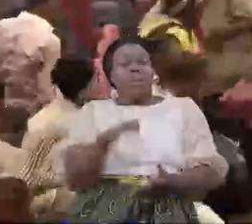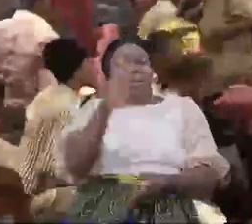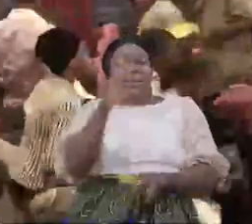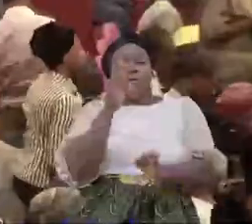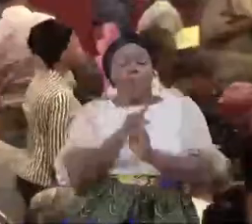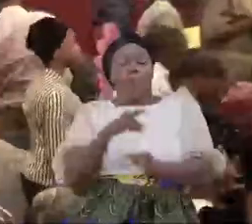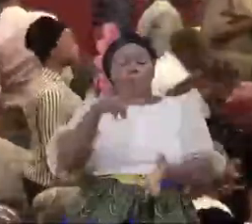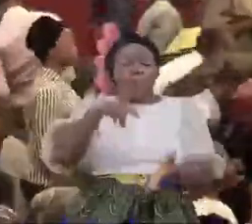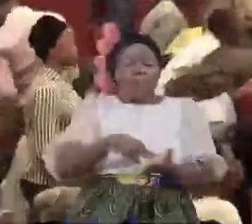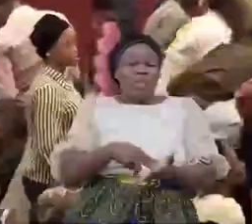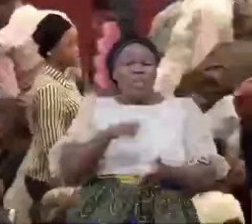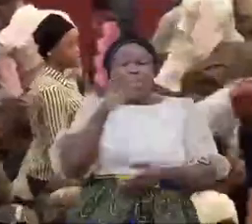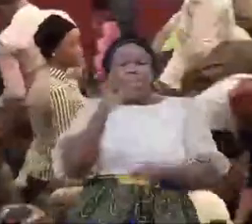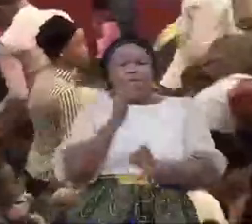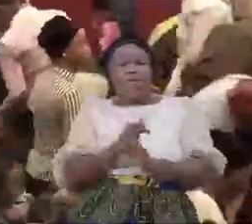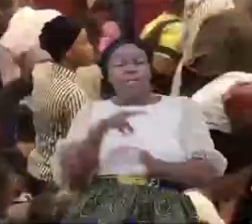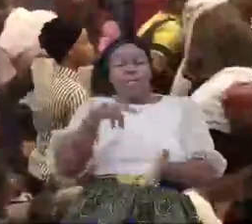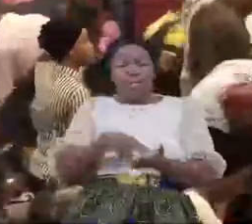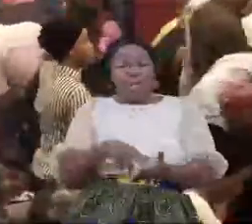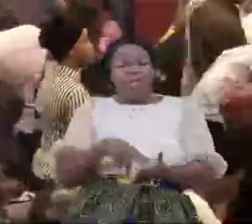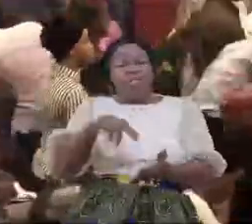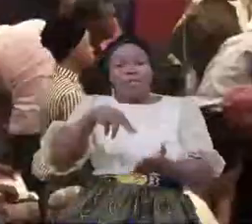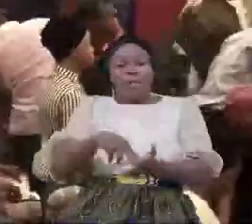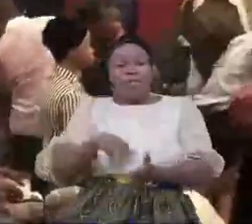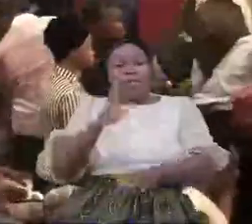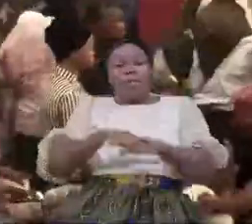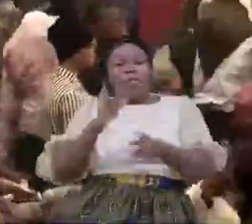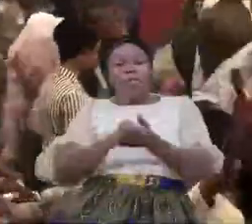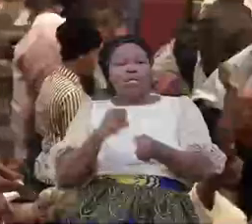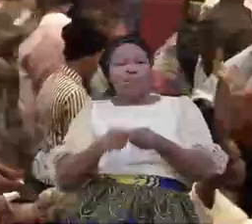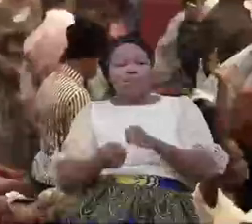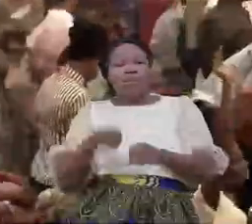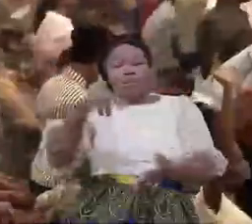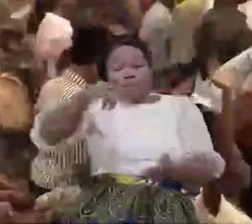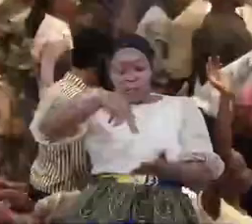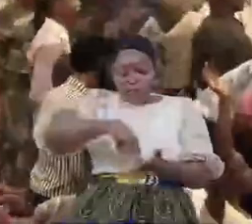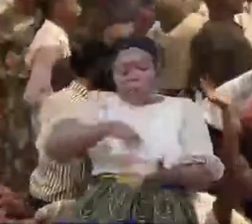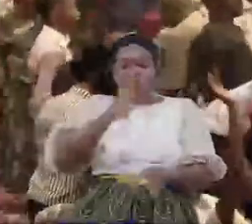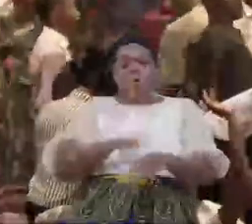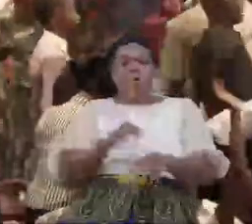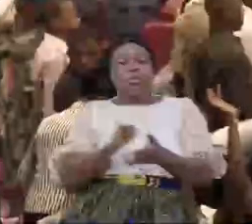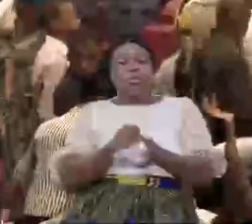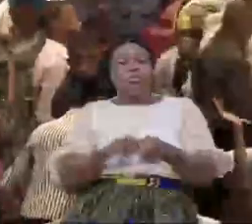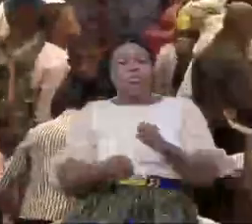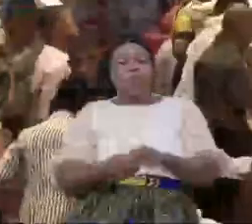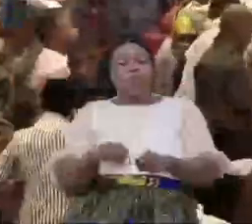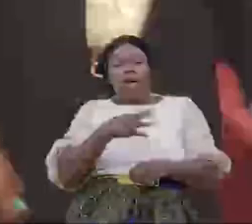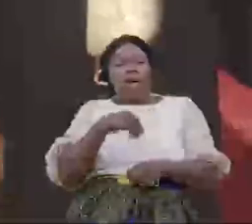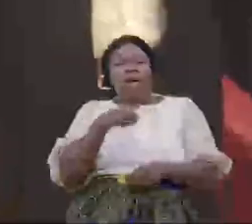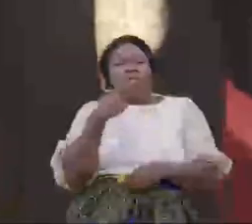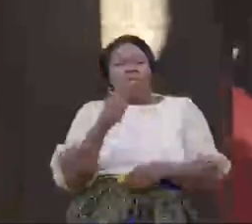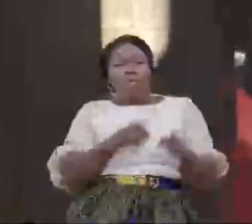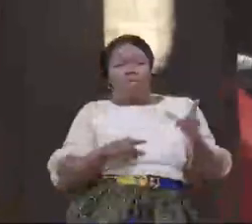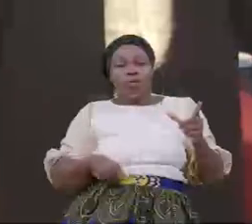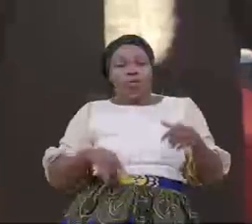se tient debout. Quelqu'un se tient debout. Tenez-vous sur le problème. Tenez-vous debout sur le problème. Tenez-vous sur le problème. Parlez au Seigneur. Parlez